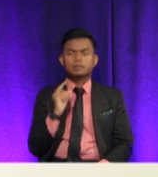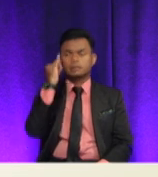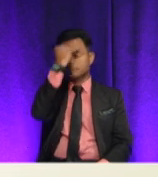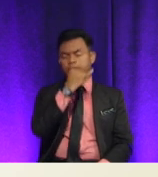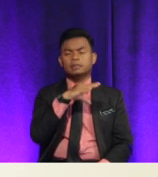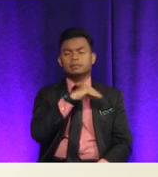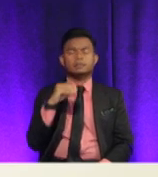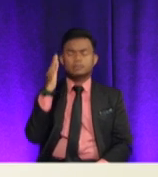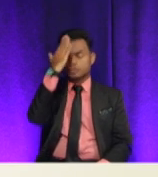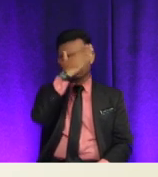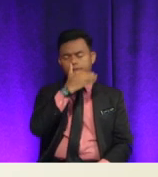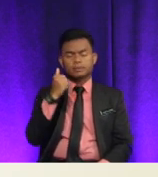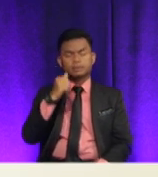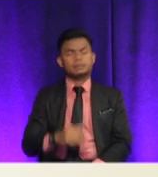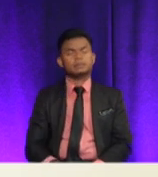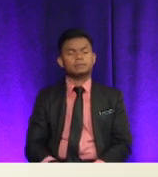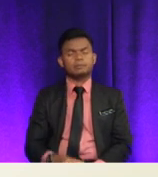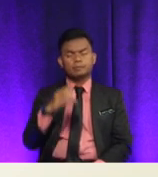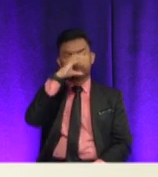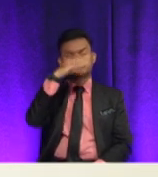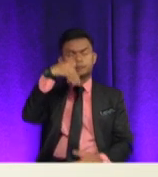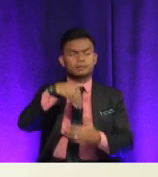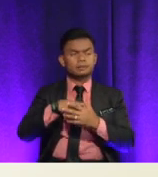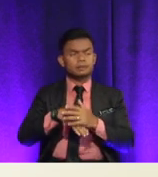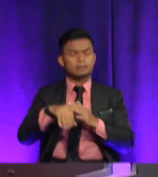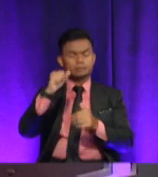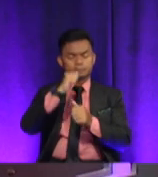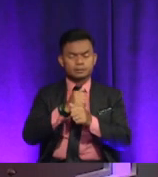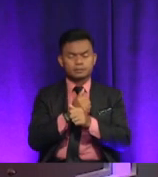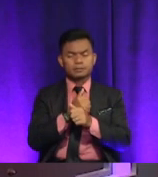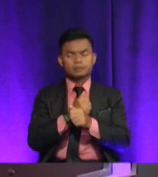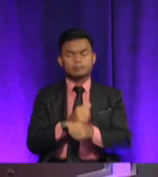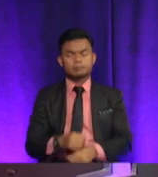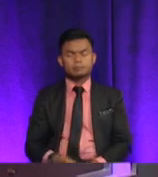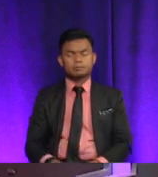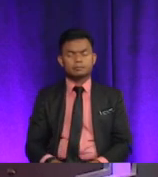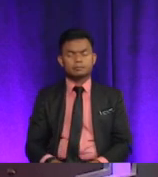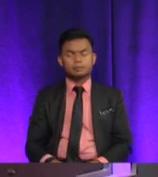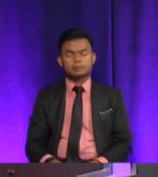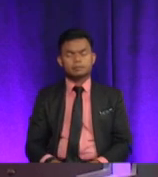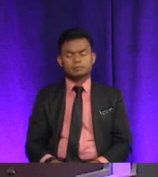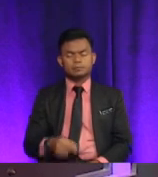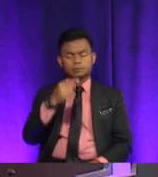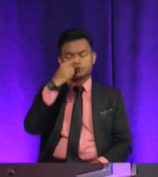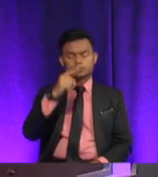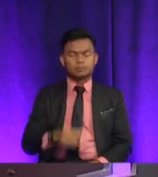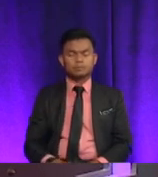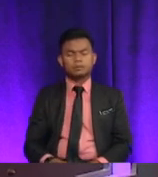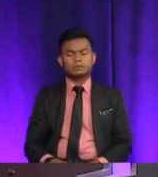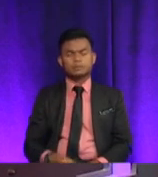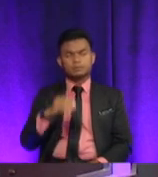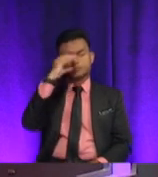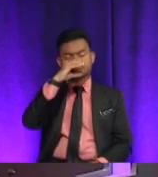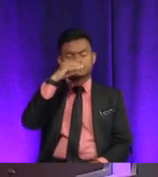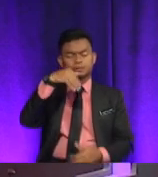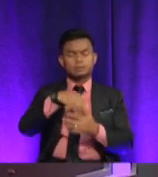kita keluarkan kita cari dalam setiap rangkap itu kita cari kunci dia untuk kita jadikan sebagai persoalan Oke